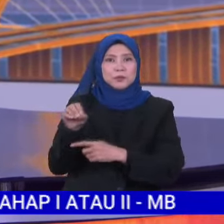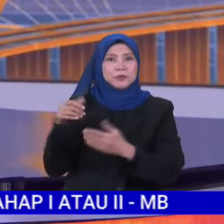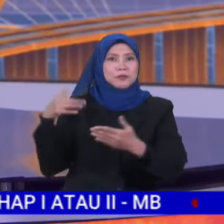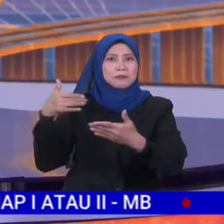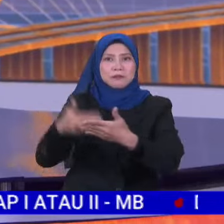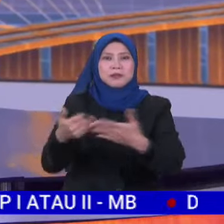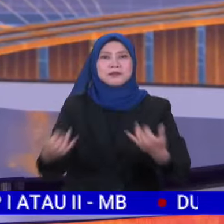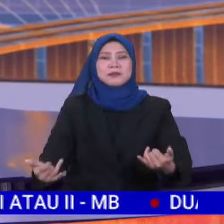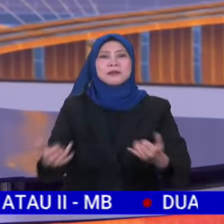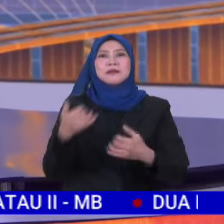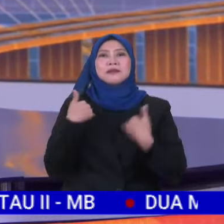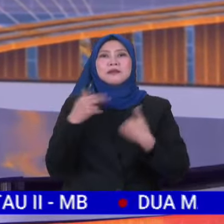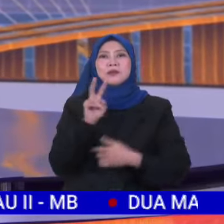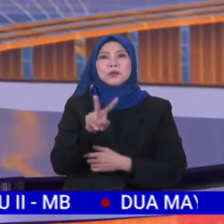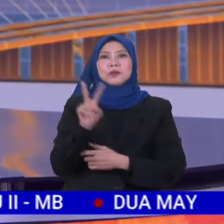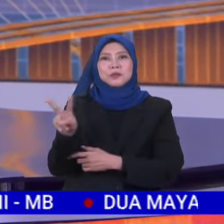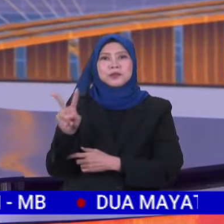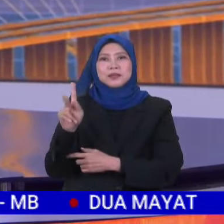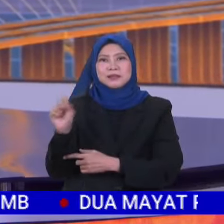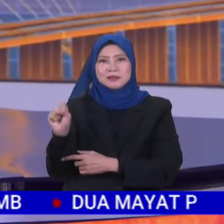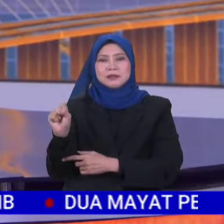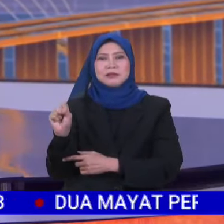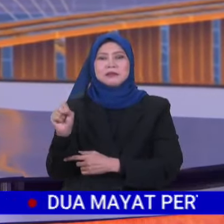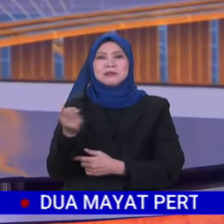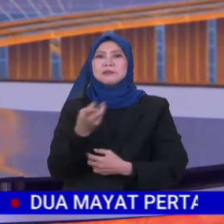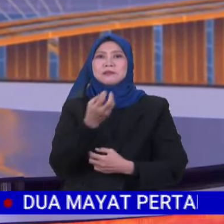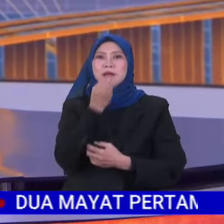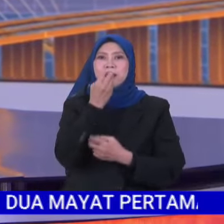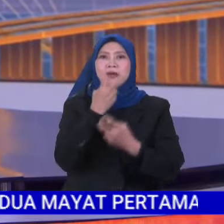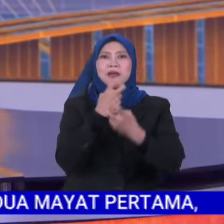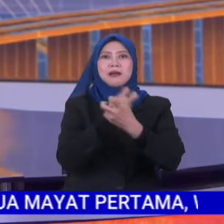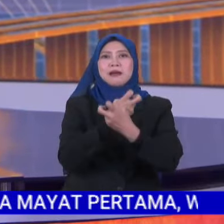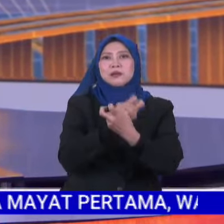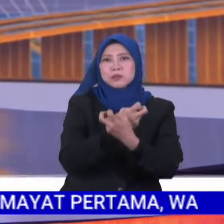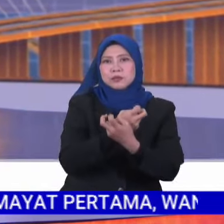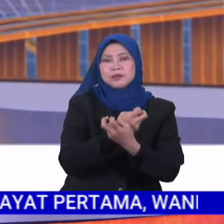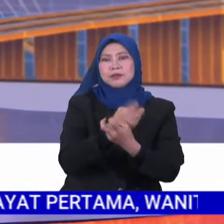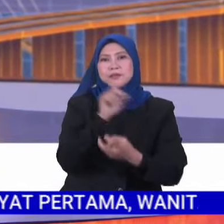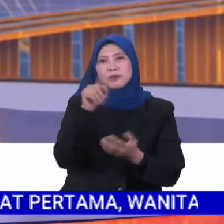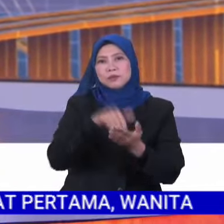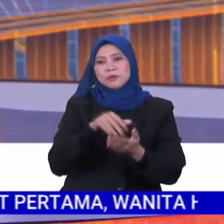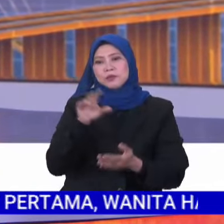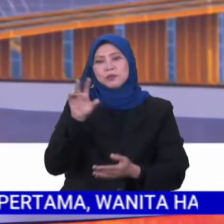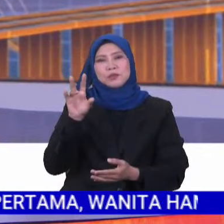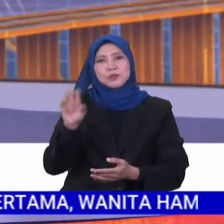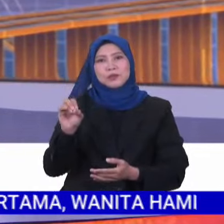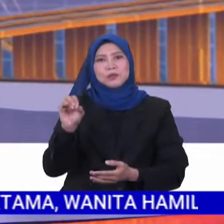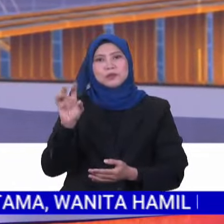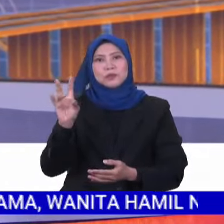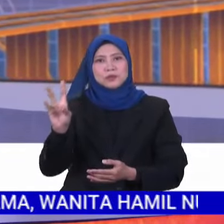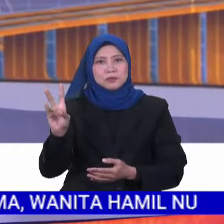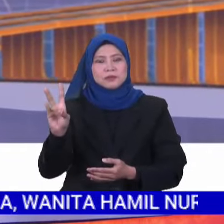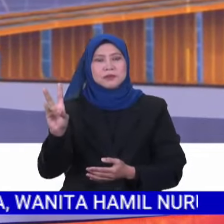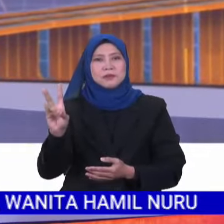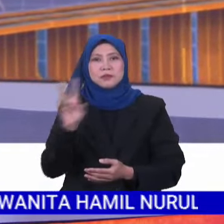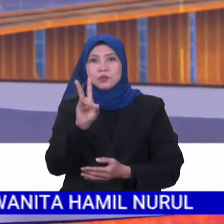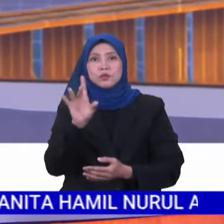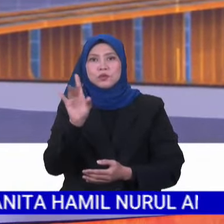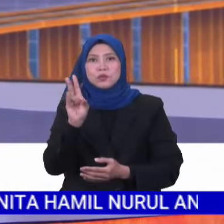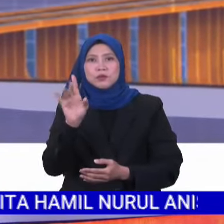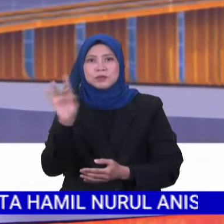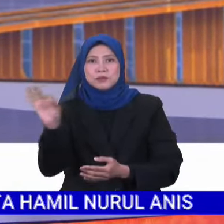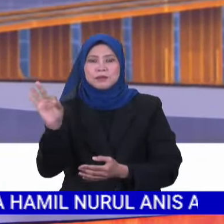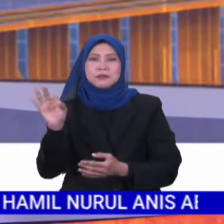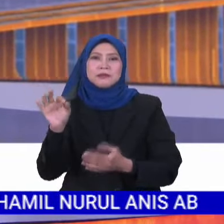sehingga kini sebanyak 22 kejadian keracunan makanan berlaku dengan 1079 Keys keracunan melibatkan